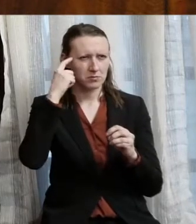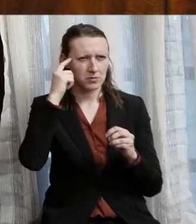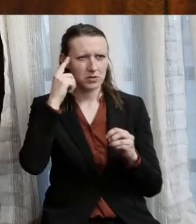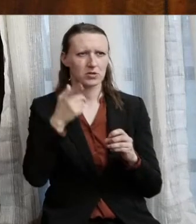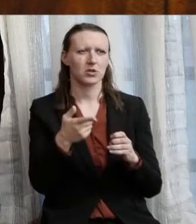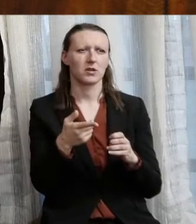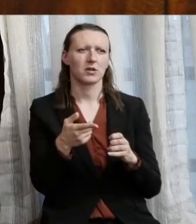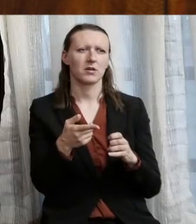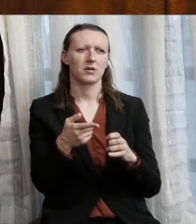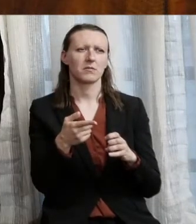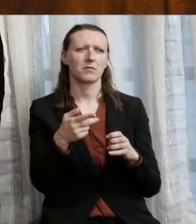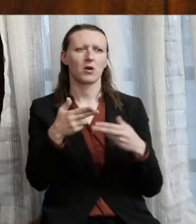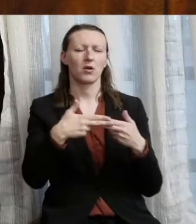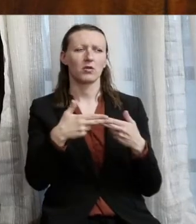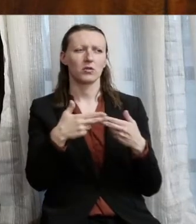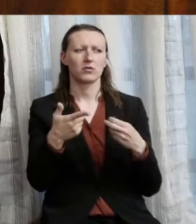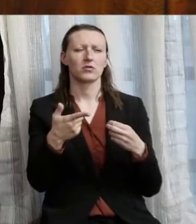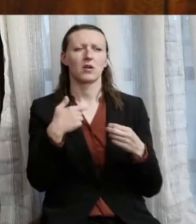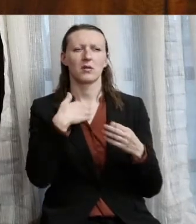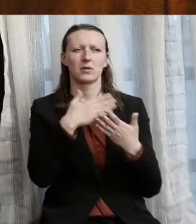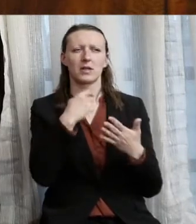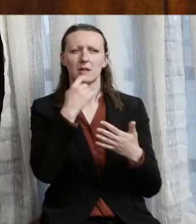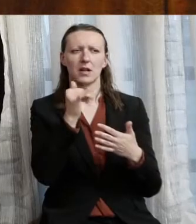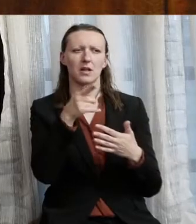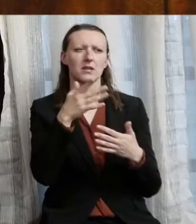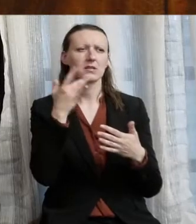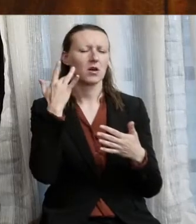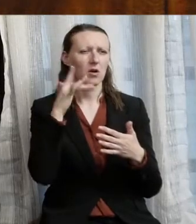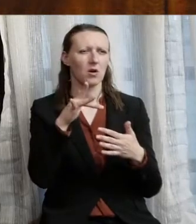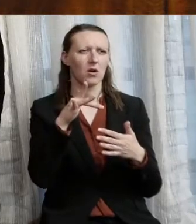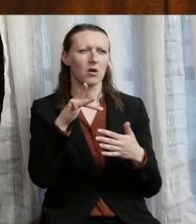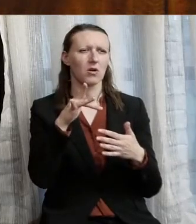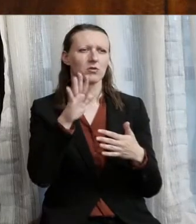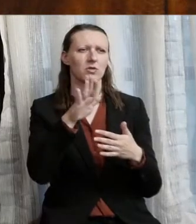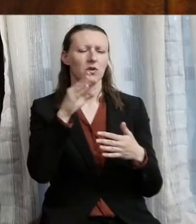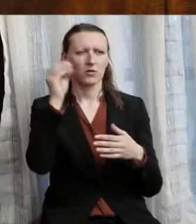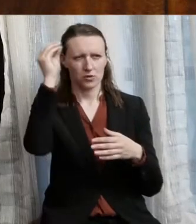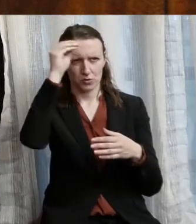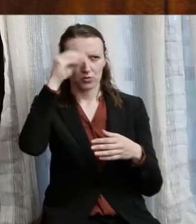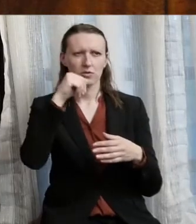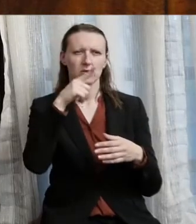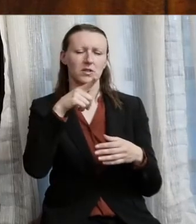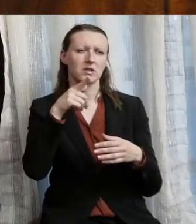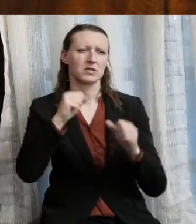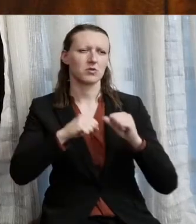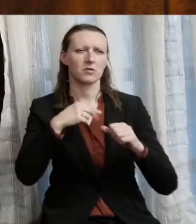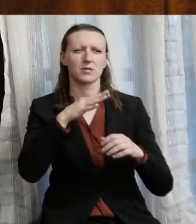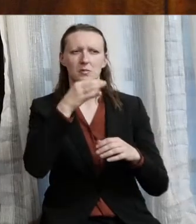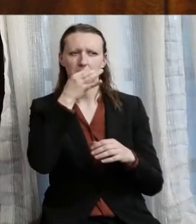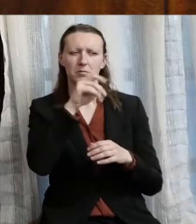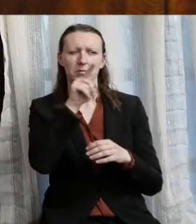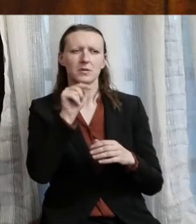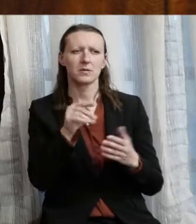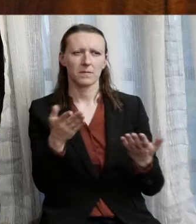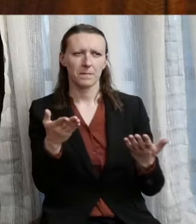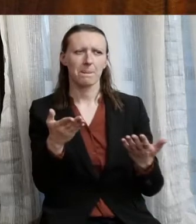mišljenjem, odnosno ja bih rekla da ste oštro zadirali u njihovu stručnost i kompetencije. Postavlja se